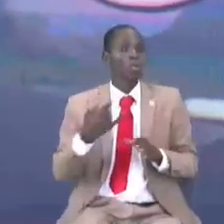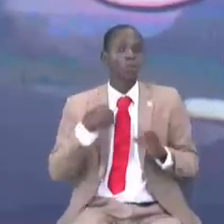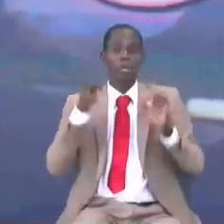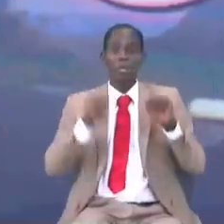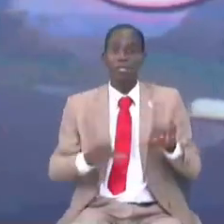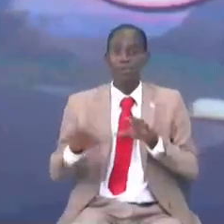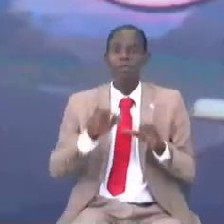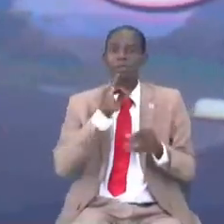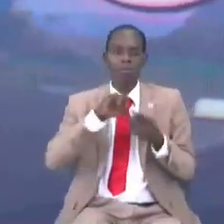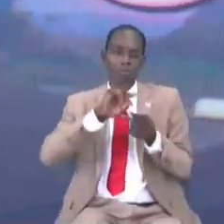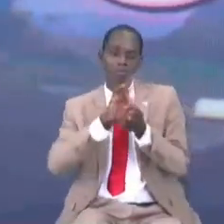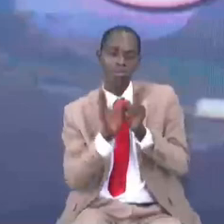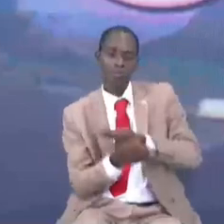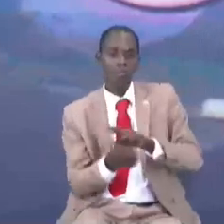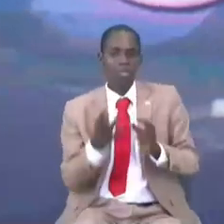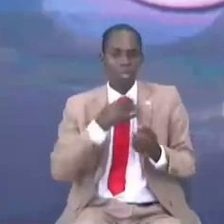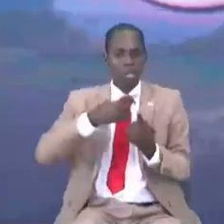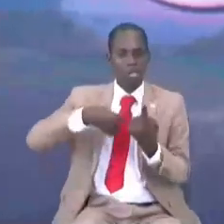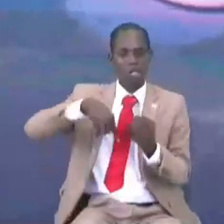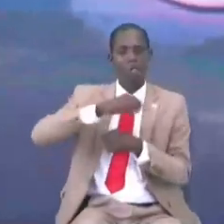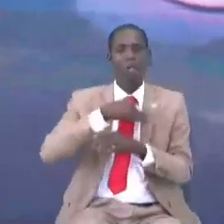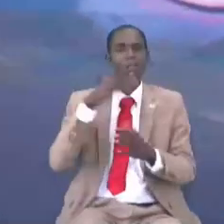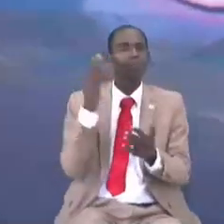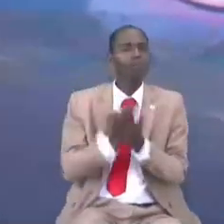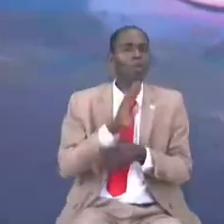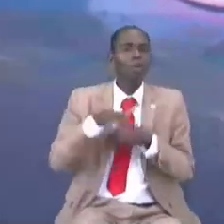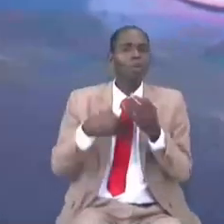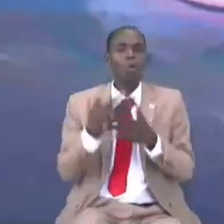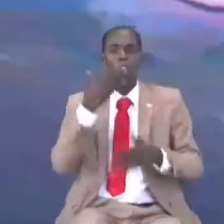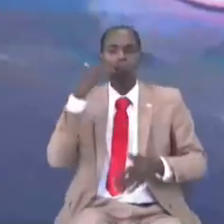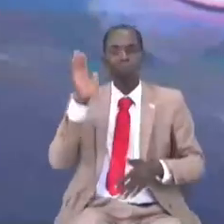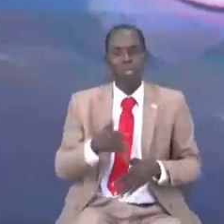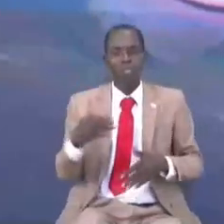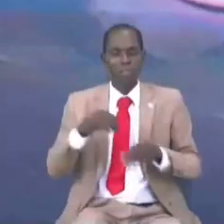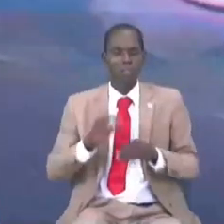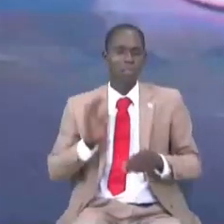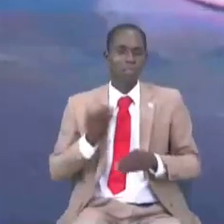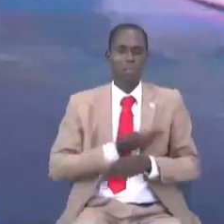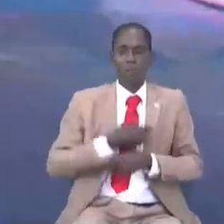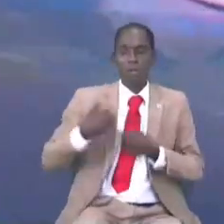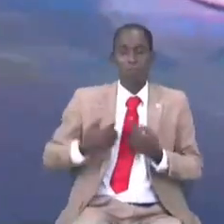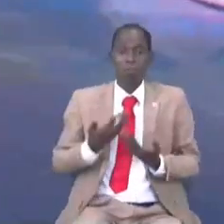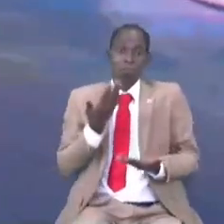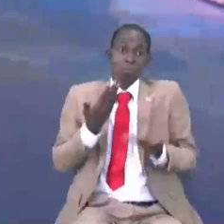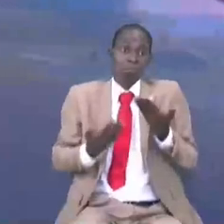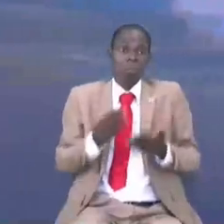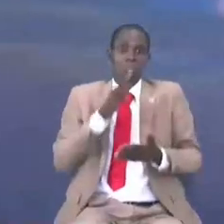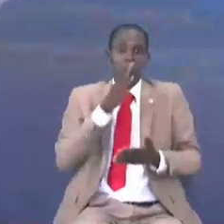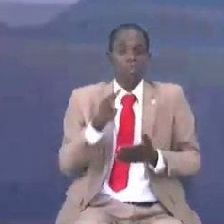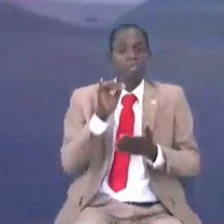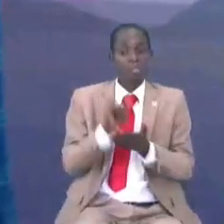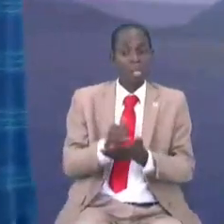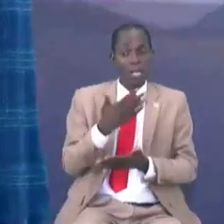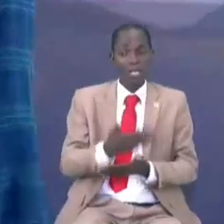et nous cessons les mauvaises choses de nos vies. Et qui sait si cette chose seule peut attirer